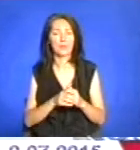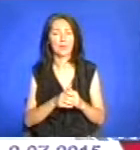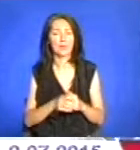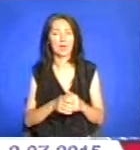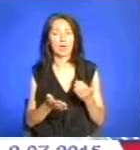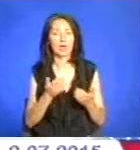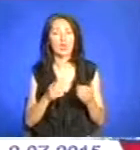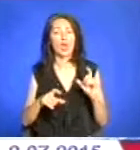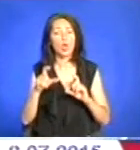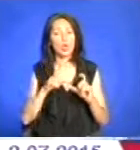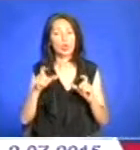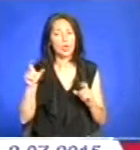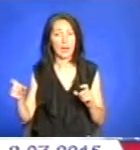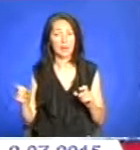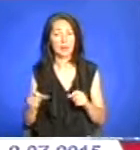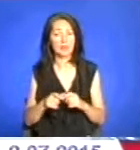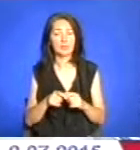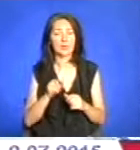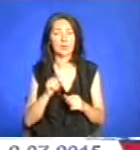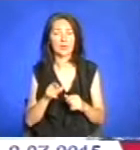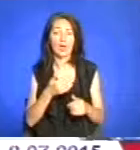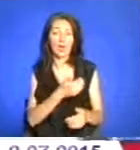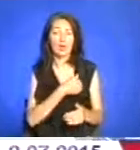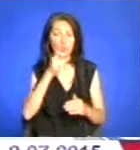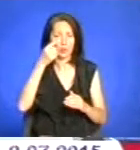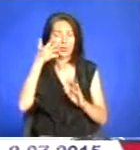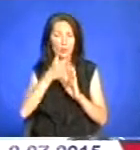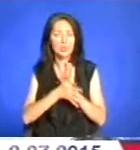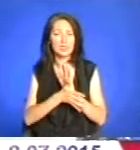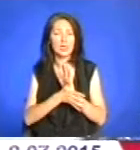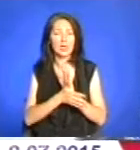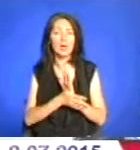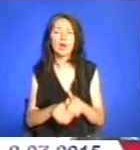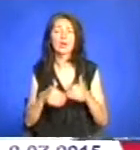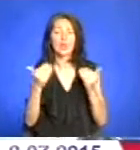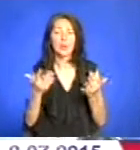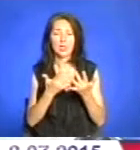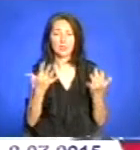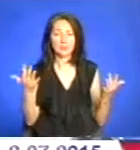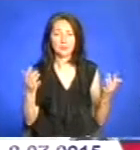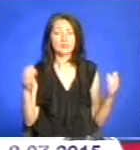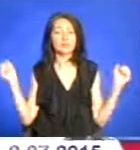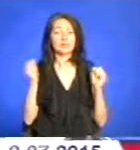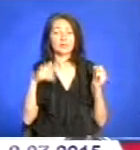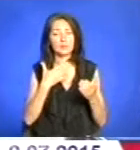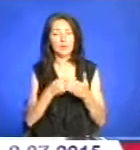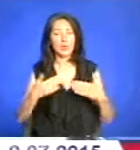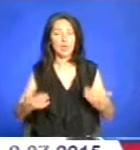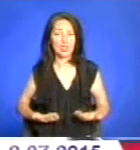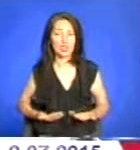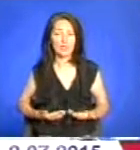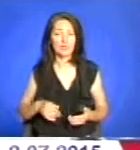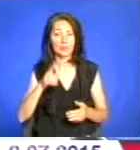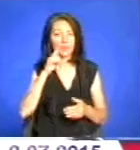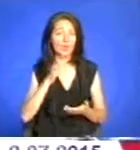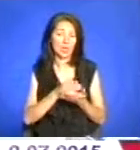Адже студенти, вони хочуть пізнати як найбільше видів спорту в своєму житті, значить, так. І поки в них